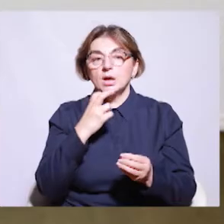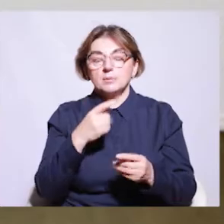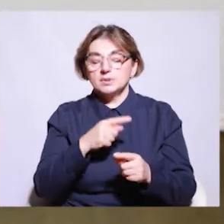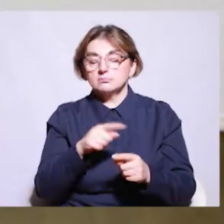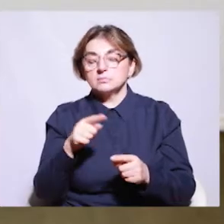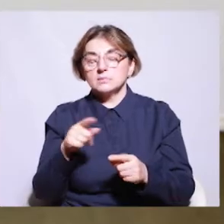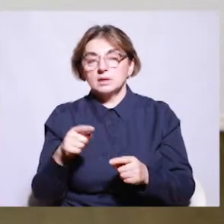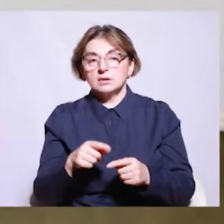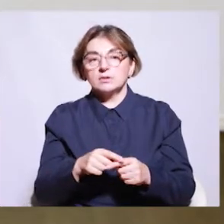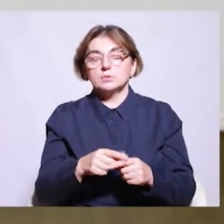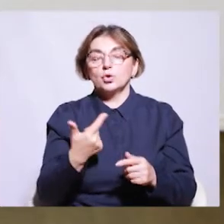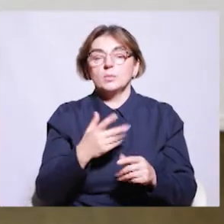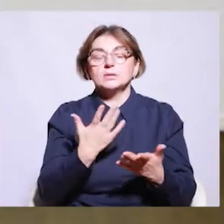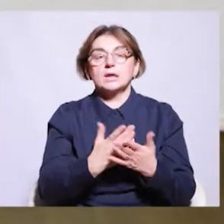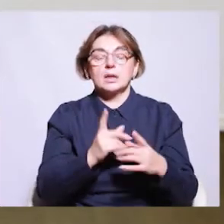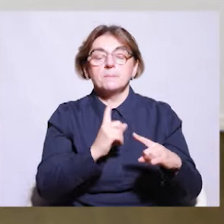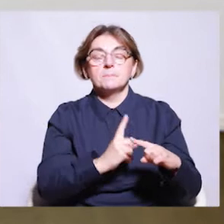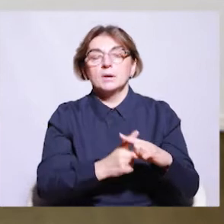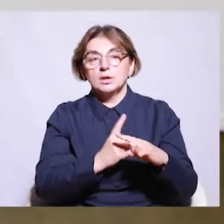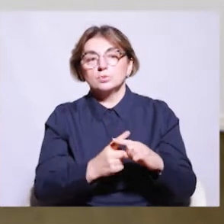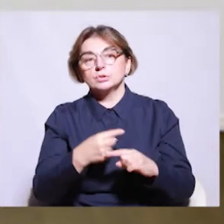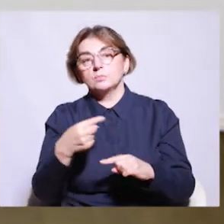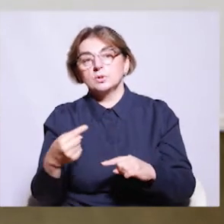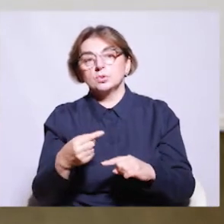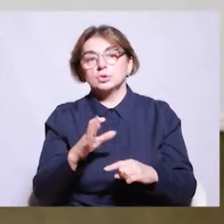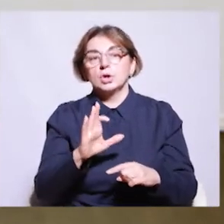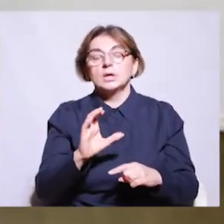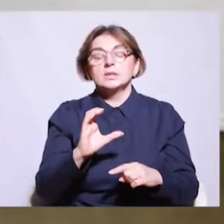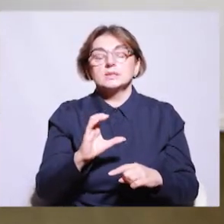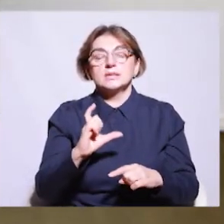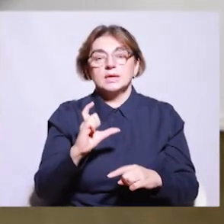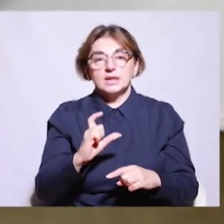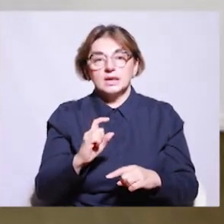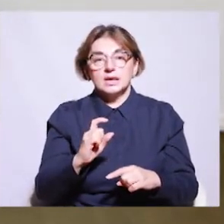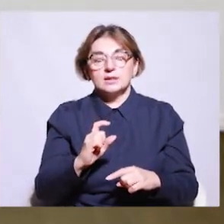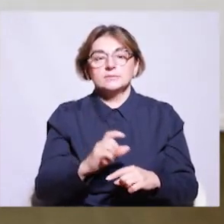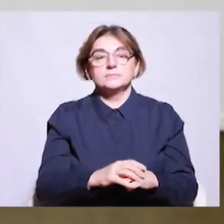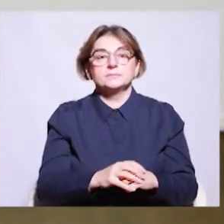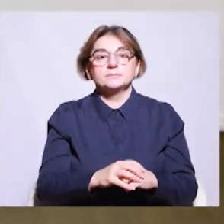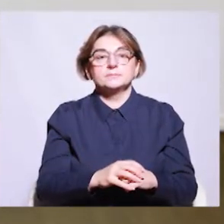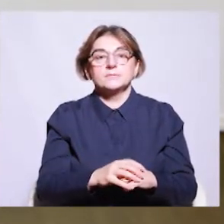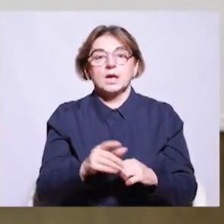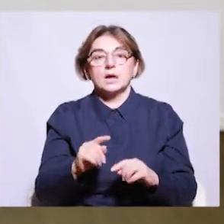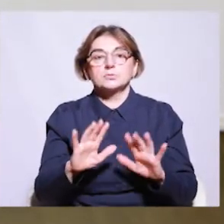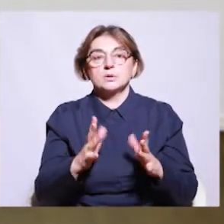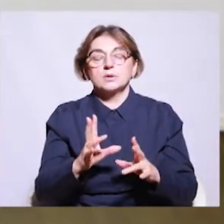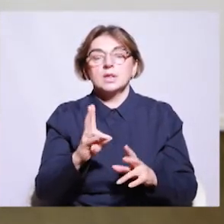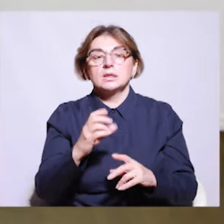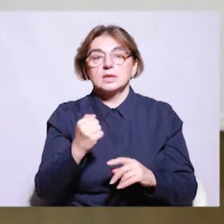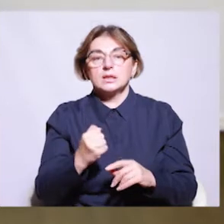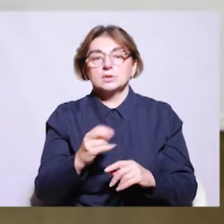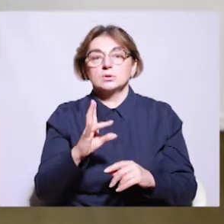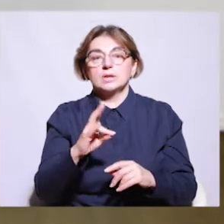რომლებიც ერთნაირად არიან დამუხტულები. ამ შემთხვევაში ქლორის ანიონი და ქლორის ანიონი, ამ შემთხვევაში